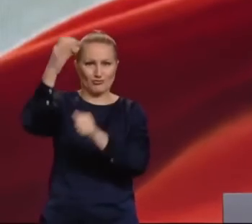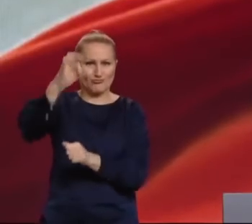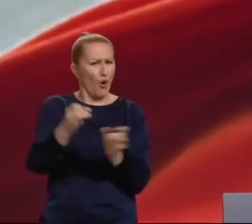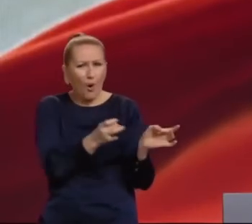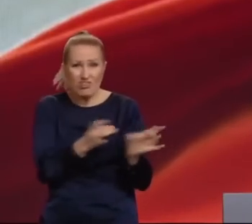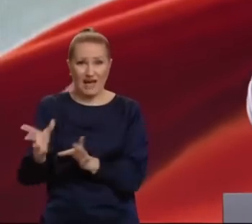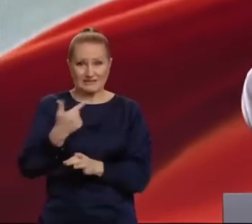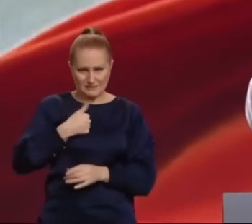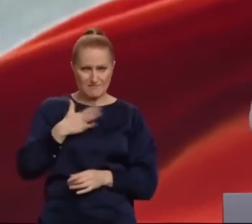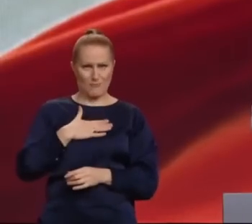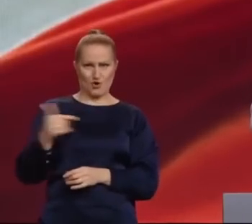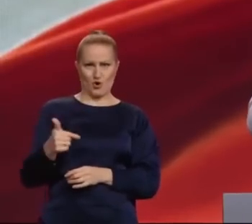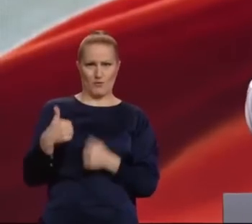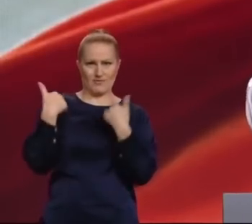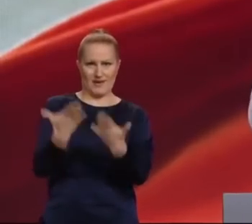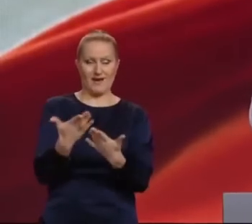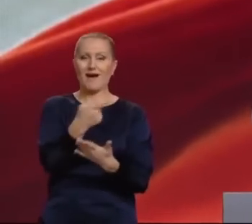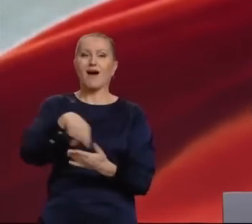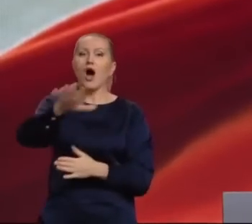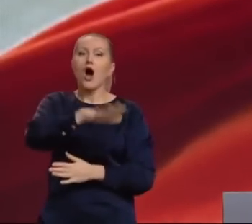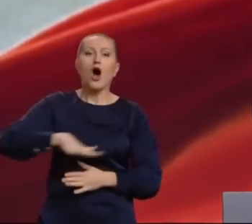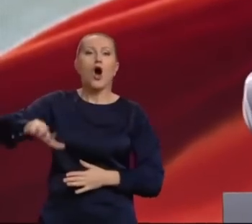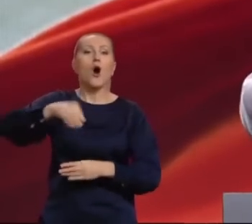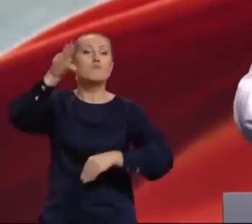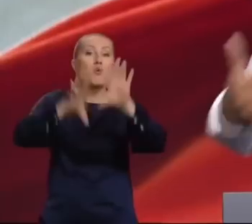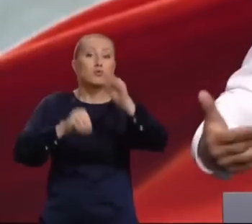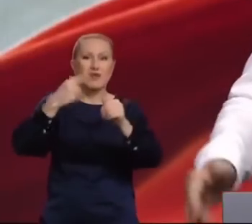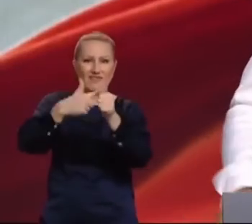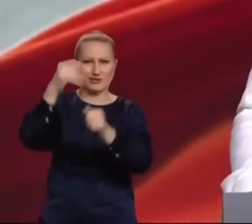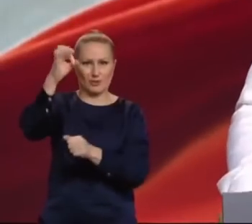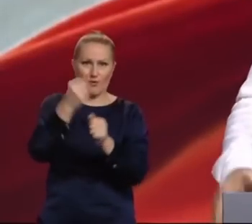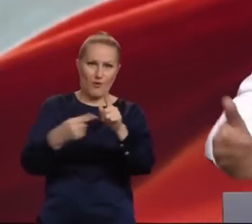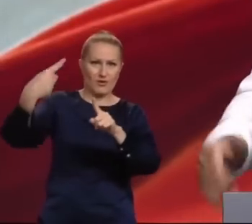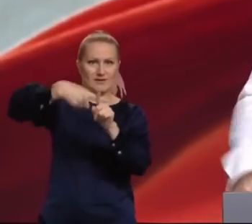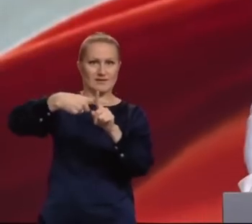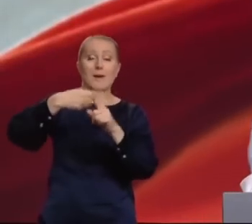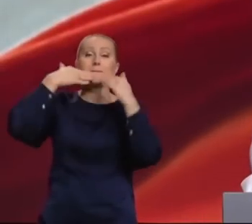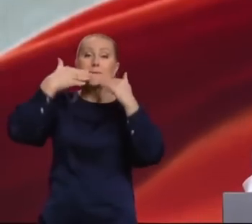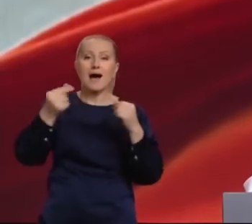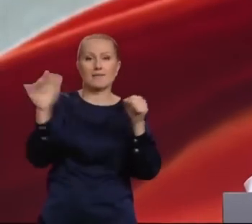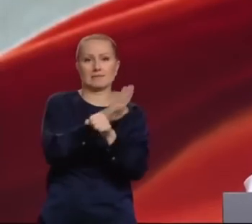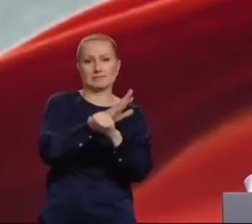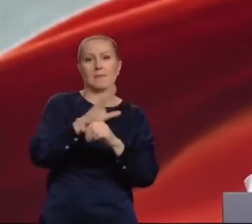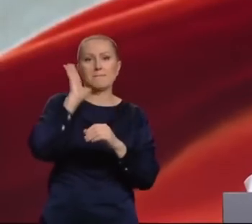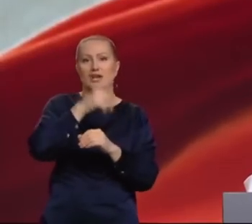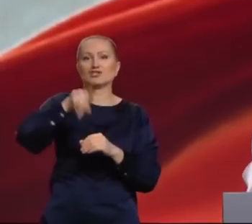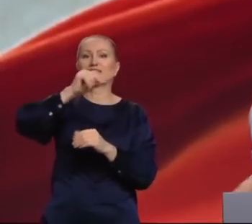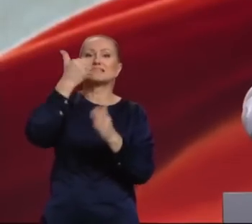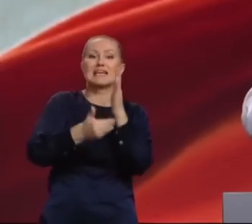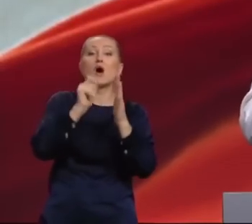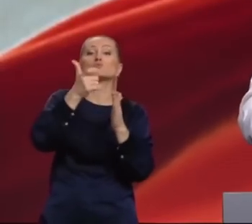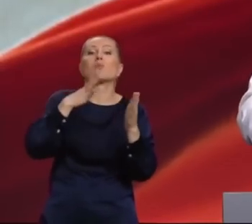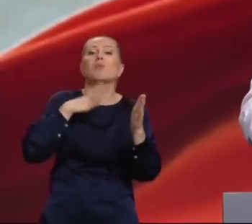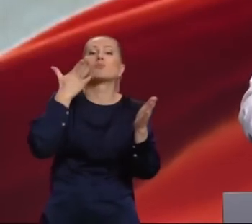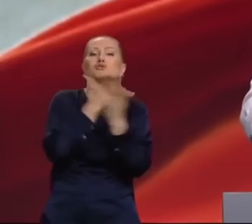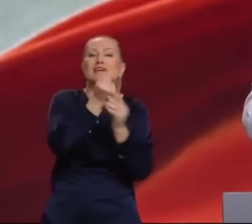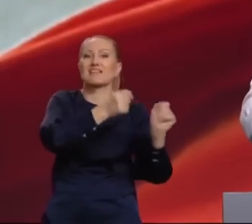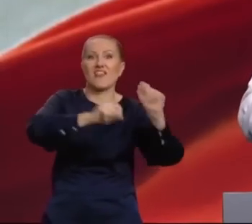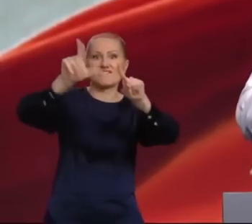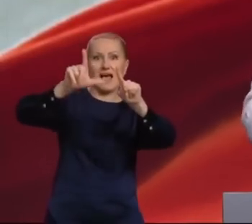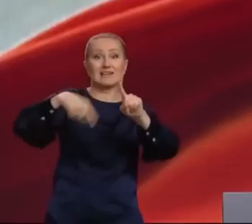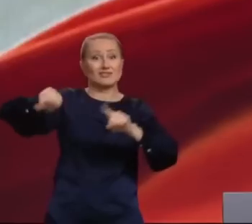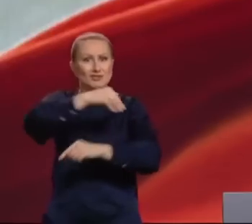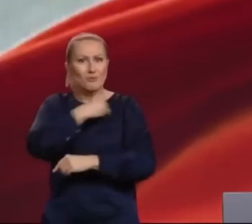moje zobowiązanie. Sfera budżetowa 20% i to ledwie zadośćuczyni straty wynikające ale farmi, z inflacji. Głosy. Życie musi w Polsce